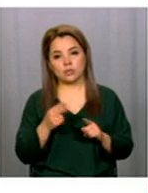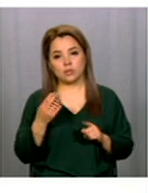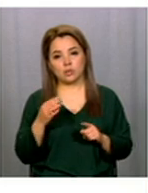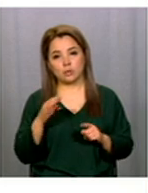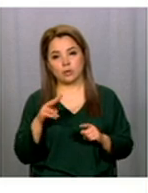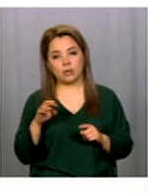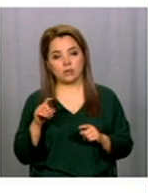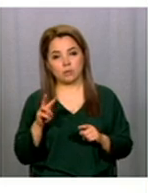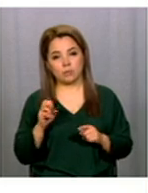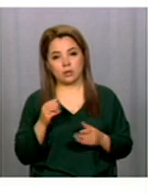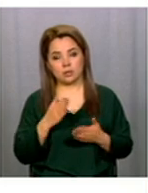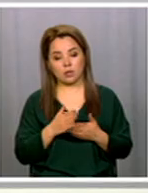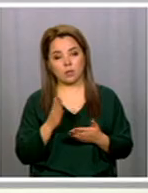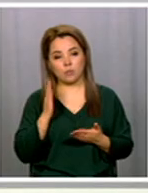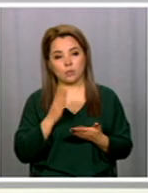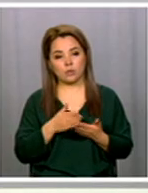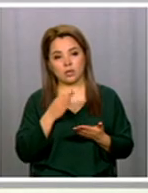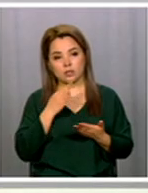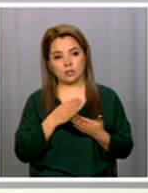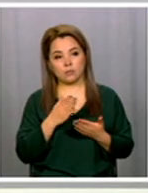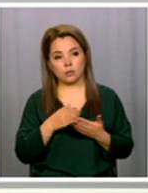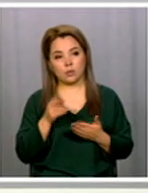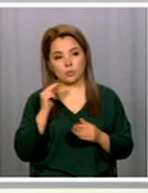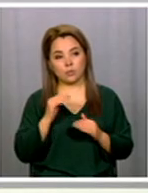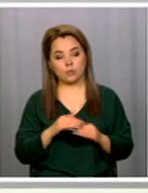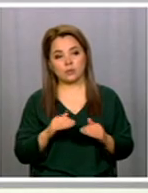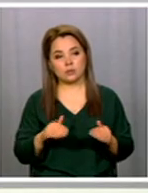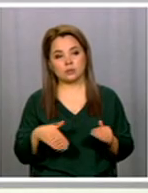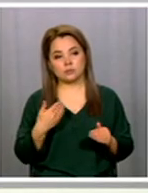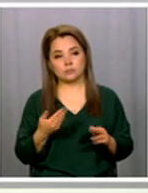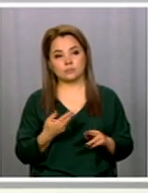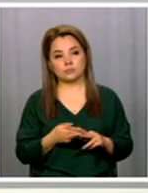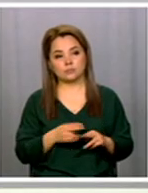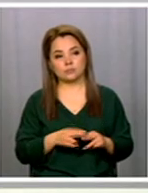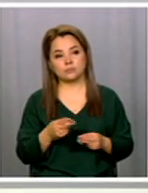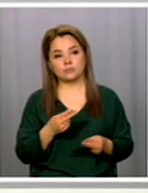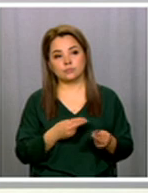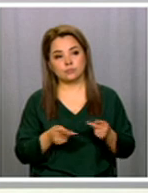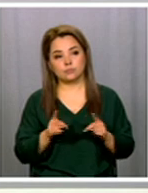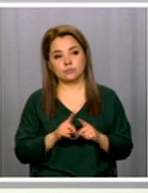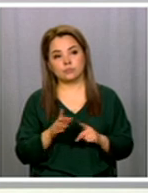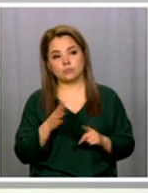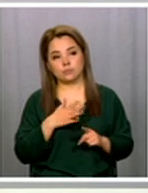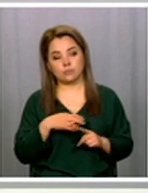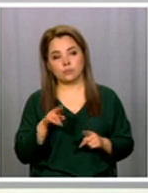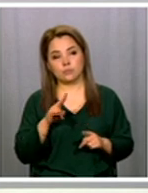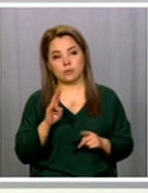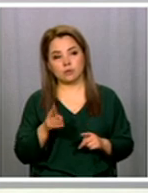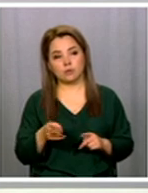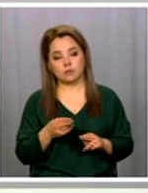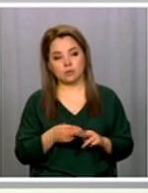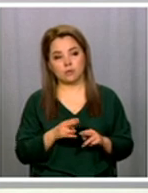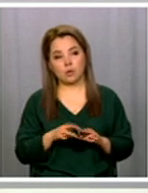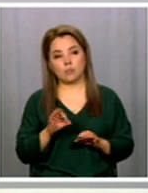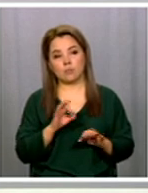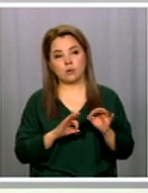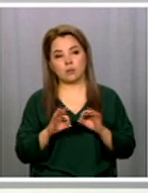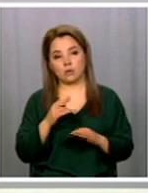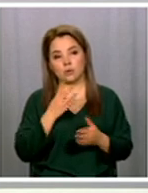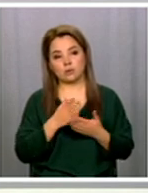цитоплазмасында болады. Оқушылар, мына суреттен біз ДНК молекуласын көріп